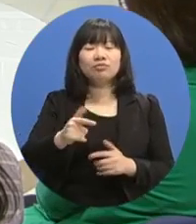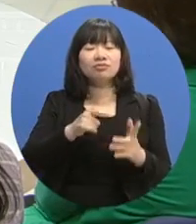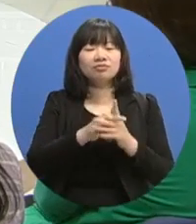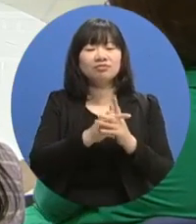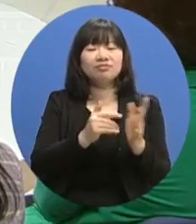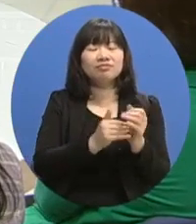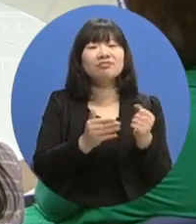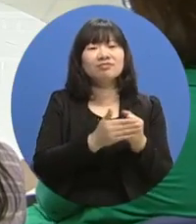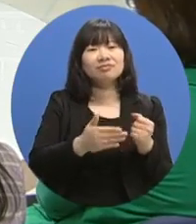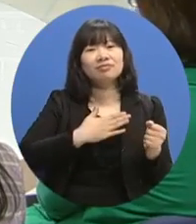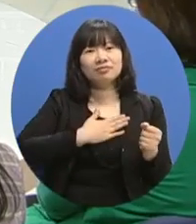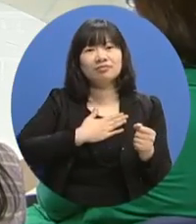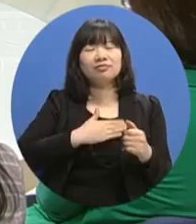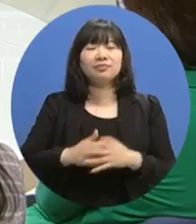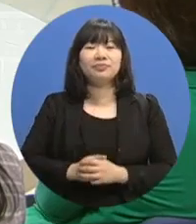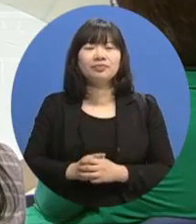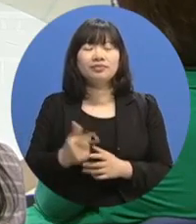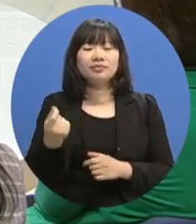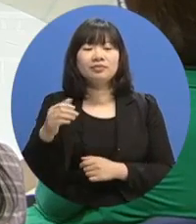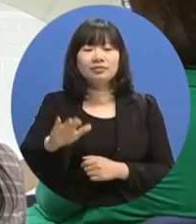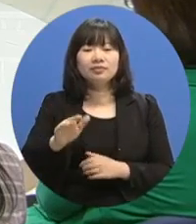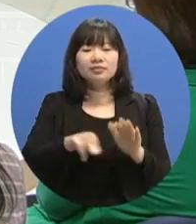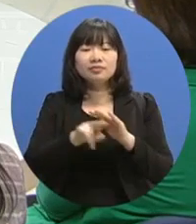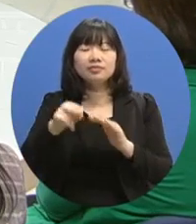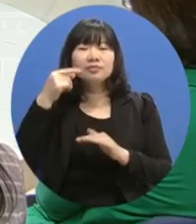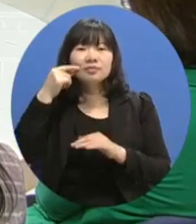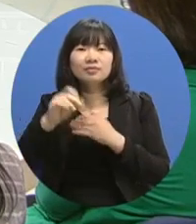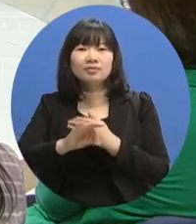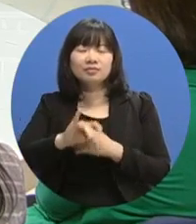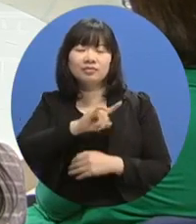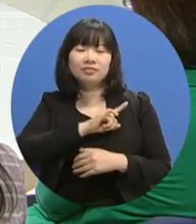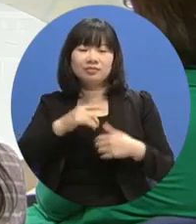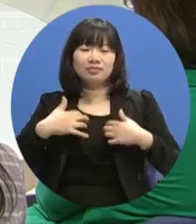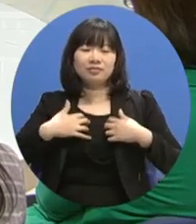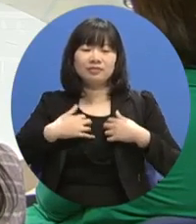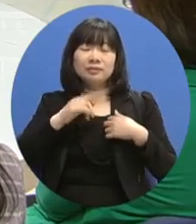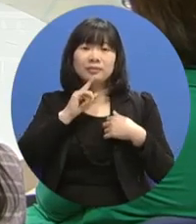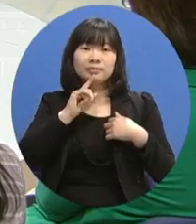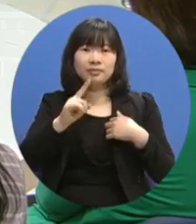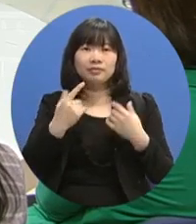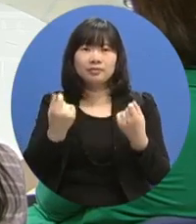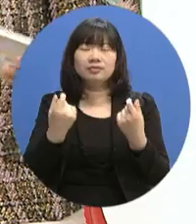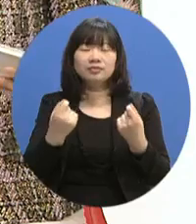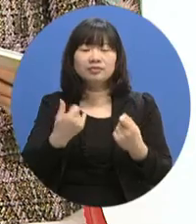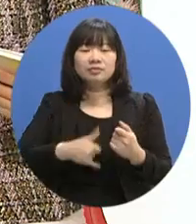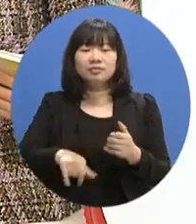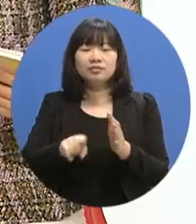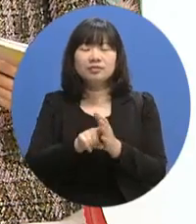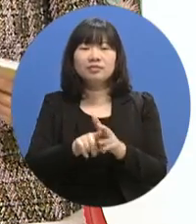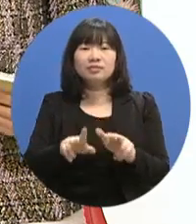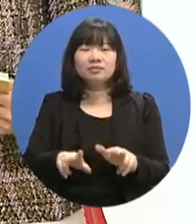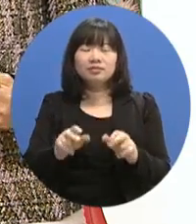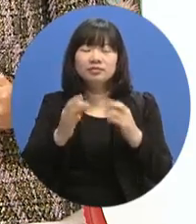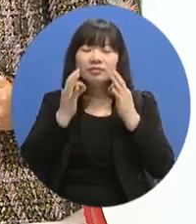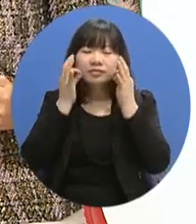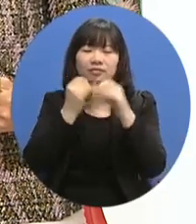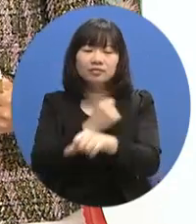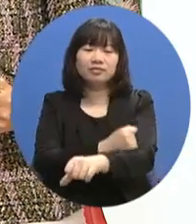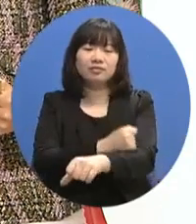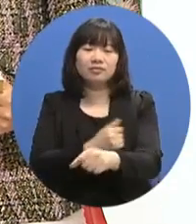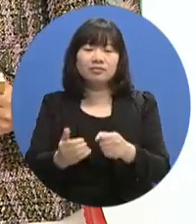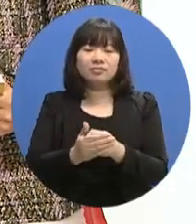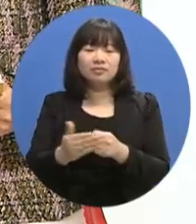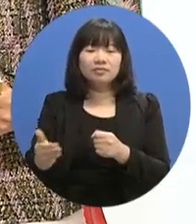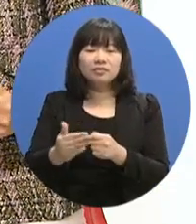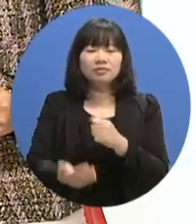어떤 건지 그래도 뭐 피할 수 없으면 즐기라는 말도 네. 있잖아요. 자녀를 위해서 애써 주시는 것만큼